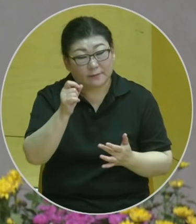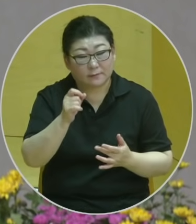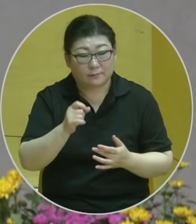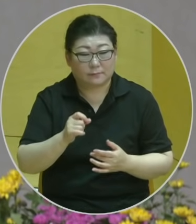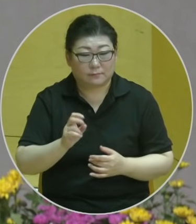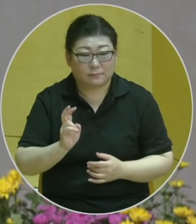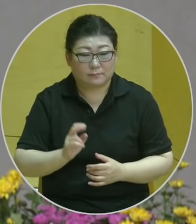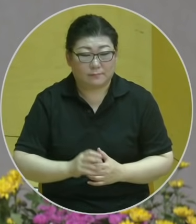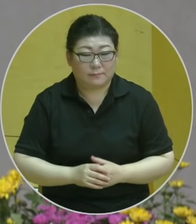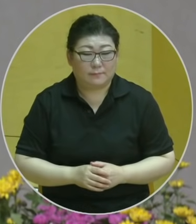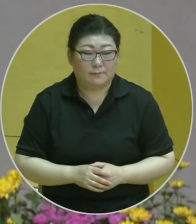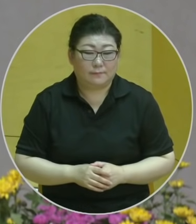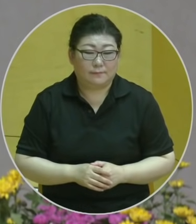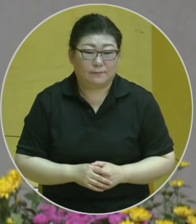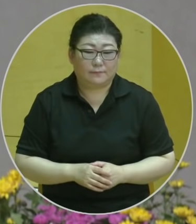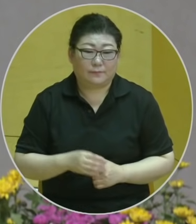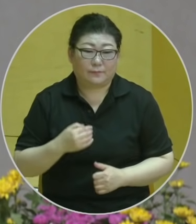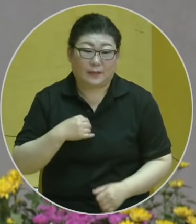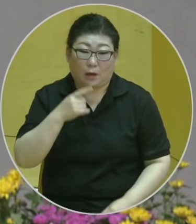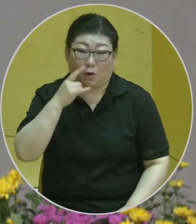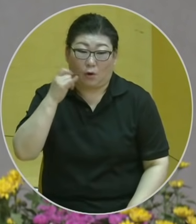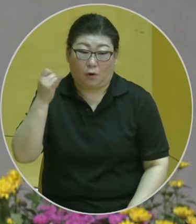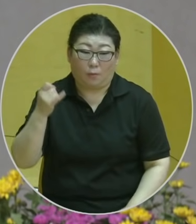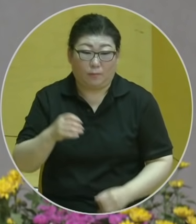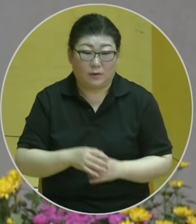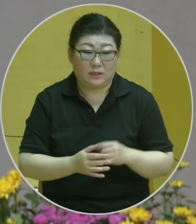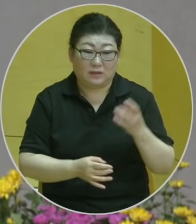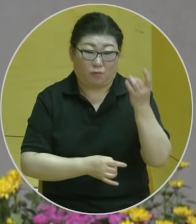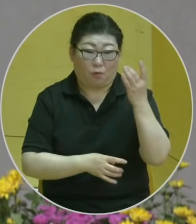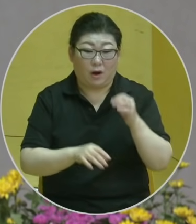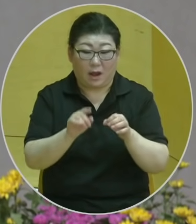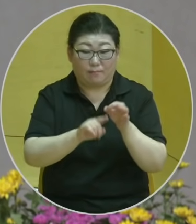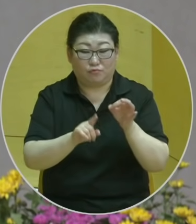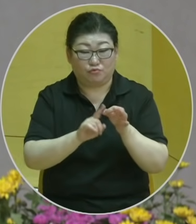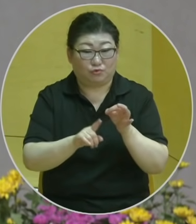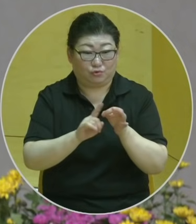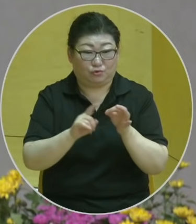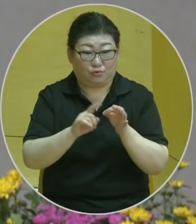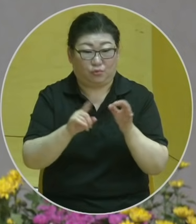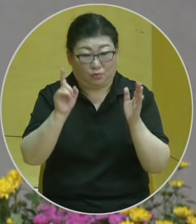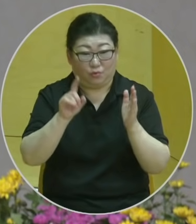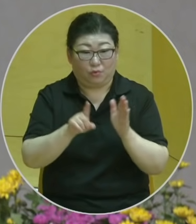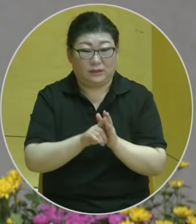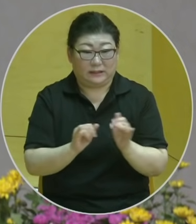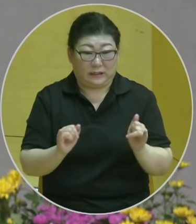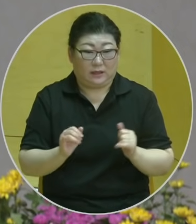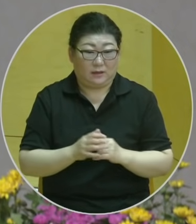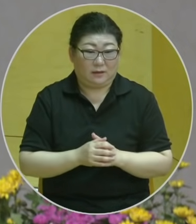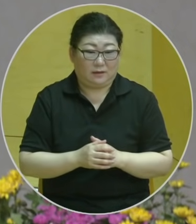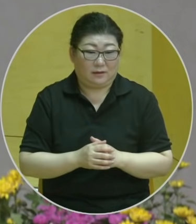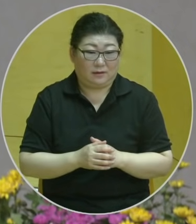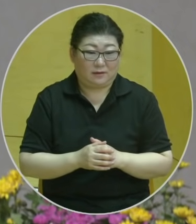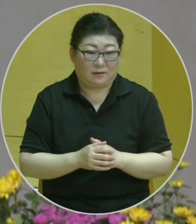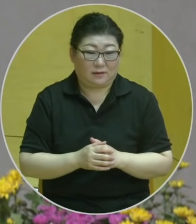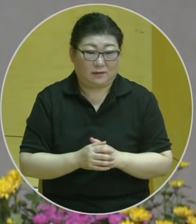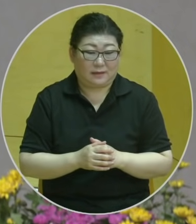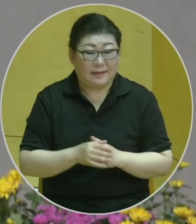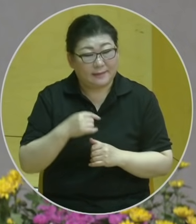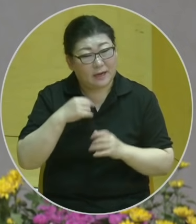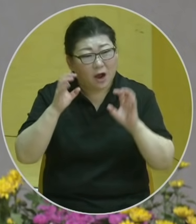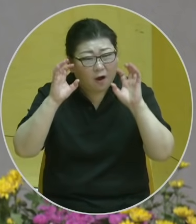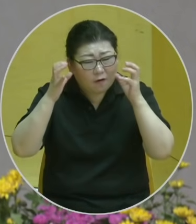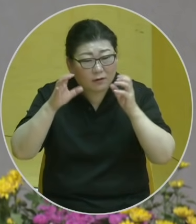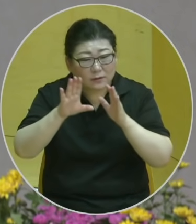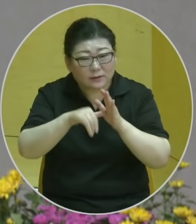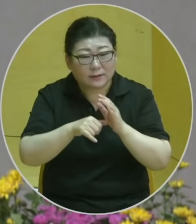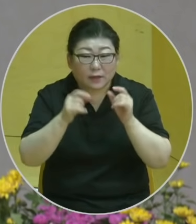같습니다. 저희 어머님은 독실한 불교 신자였습니다. 저도 어릴 때 눈을 뜨면 절에서 눈을 뜨는 기억들이